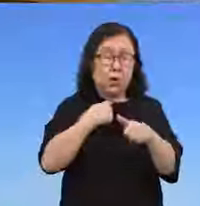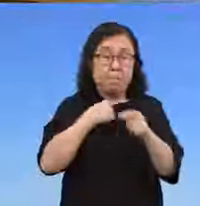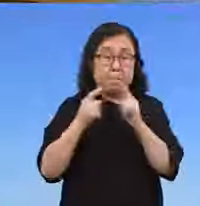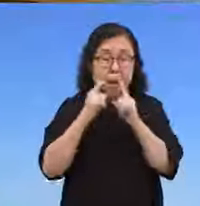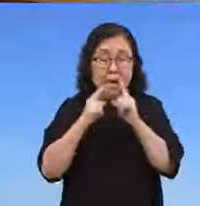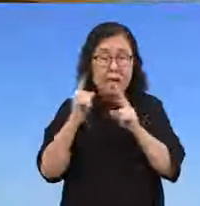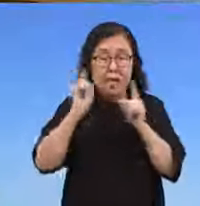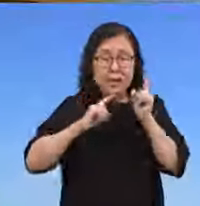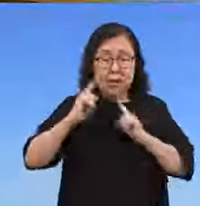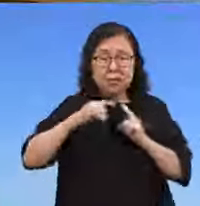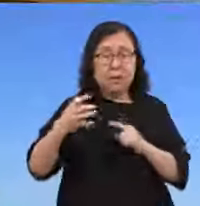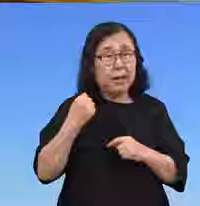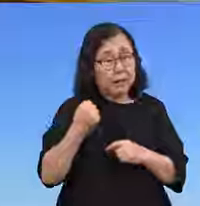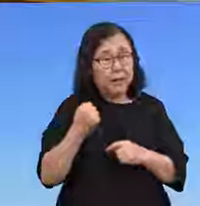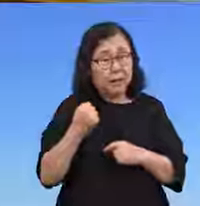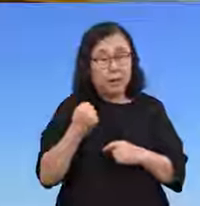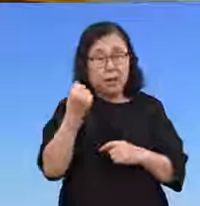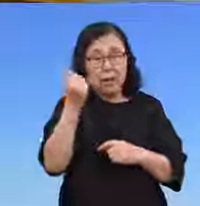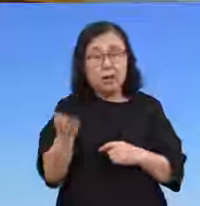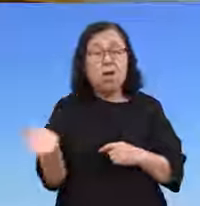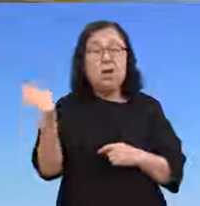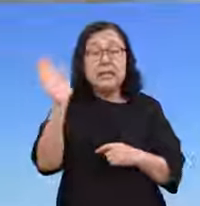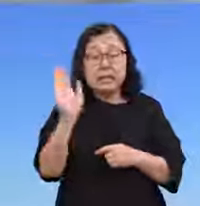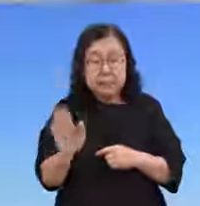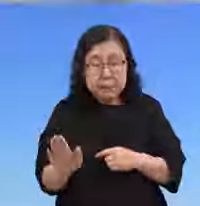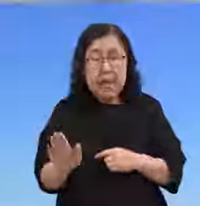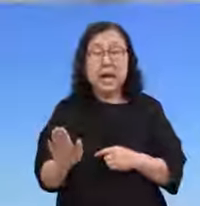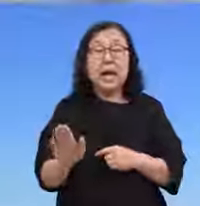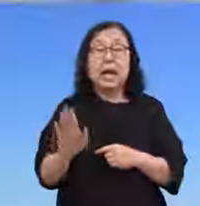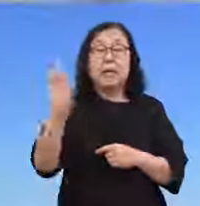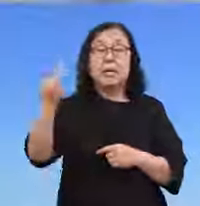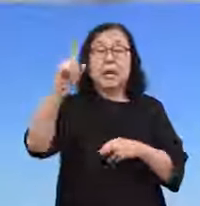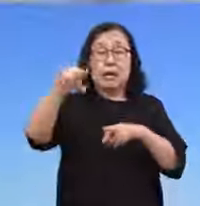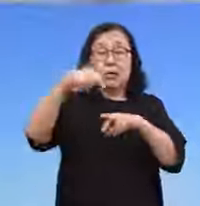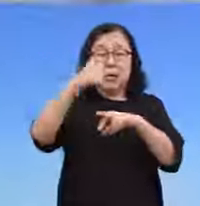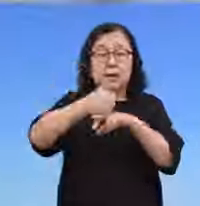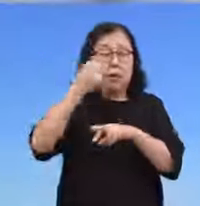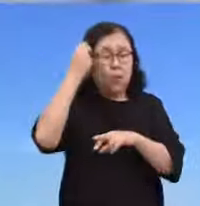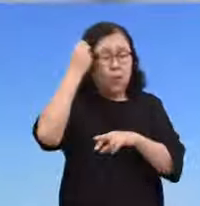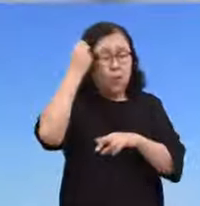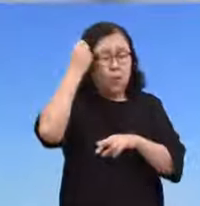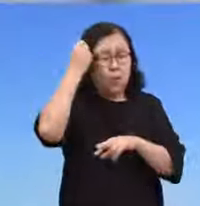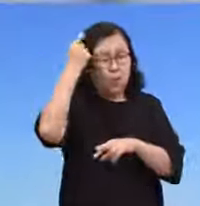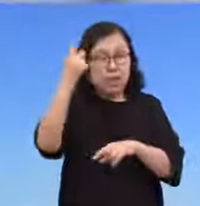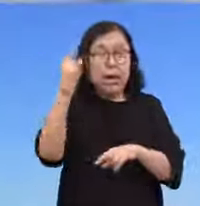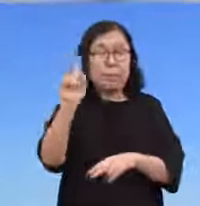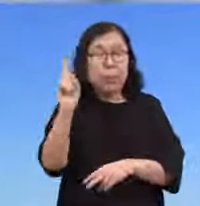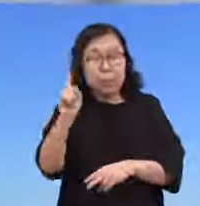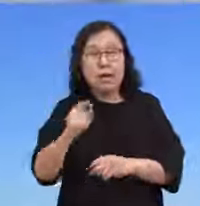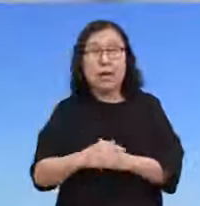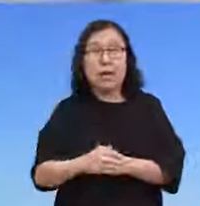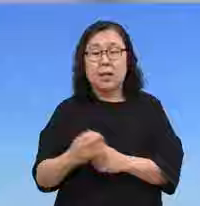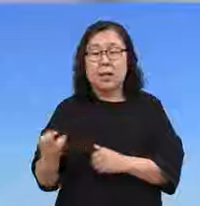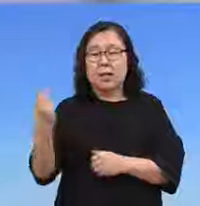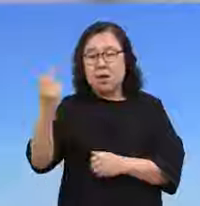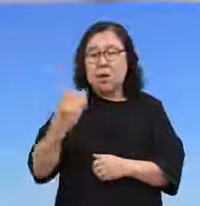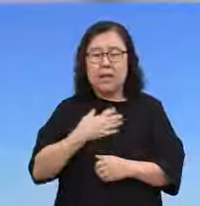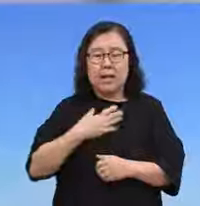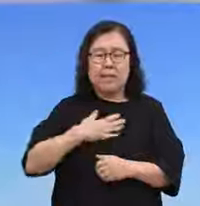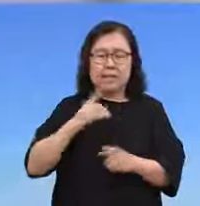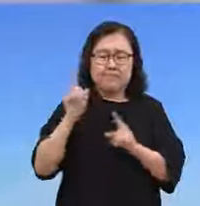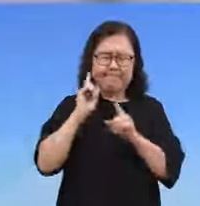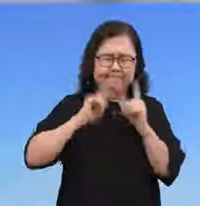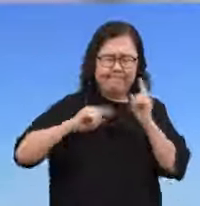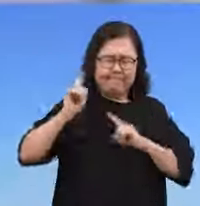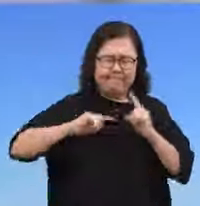다윗이 지금 상처받고 있다는 거예요. 그런 상황에서 다윗의 위대함이 뭐라 그랬습니까? 아무리 우리 형이